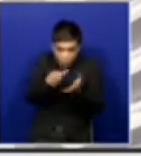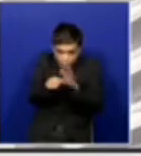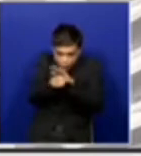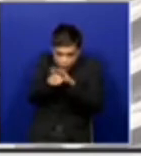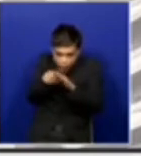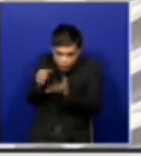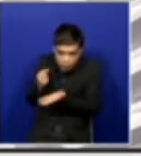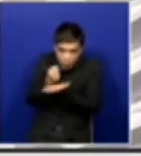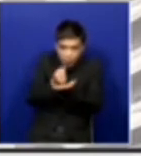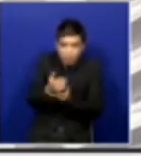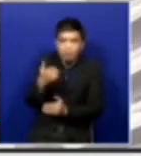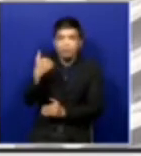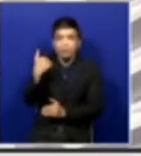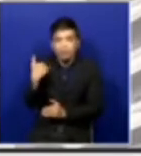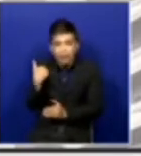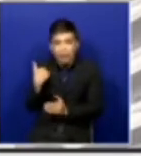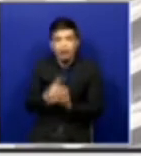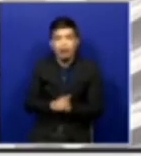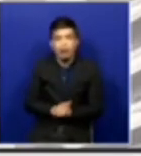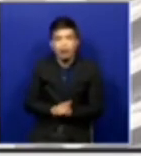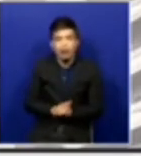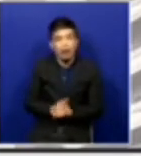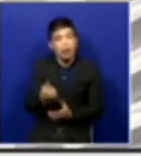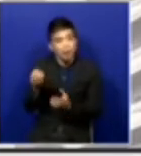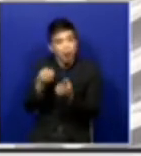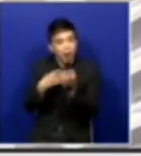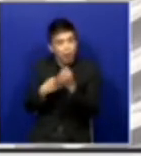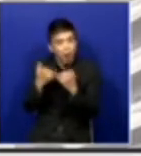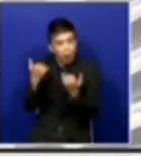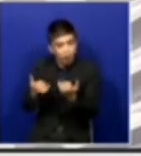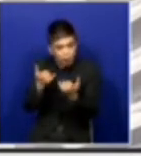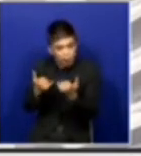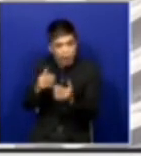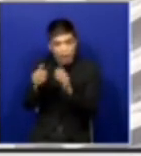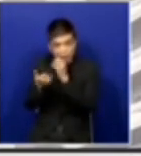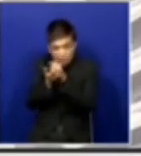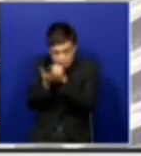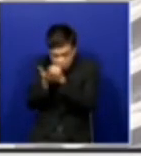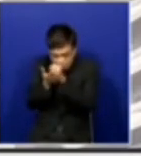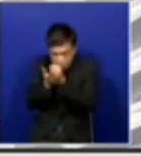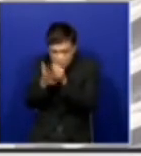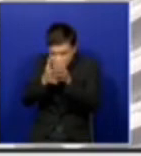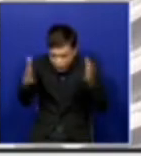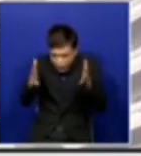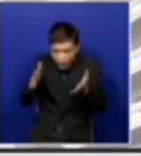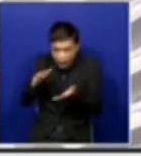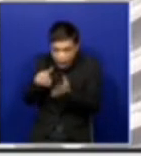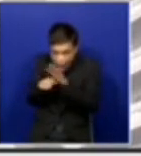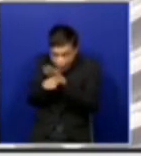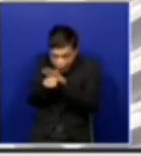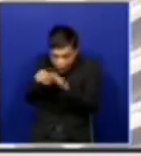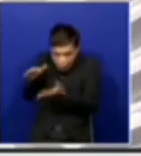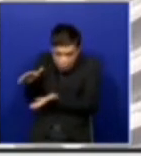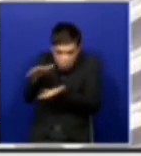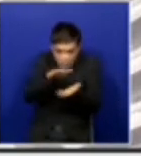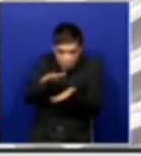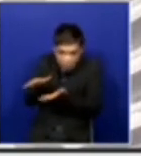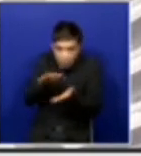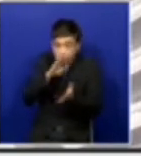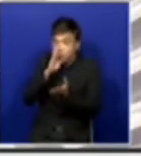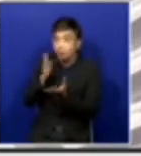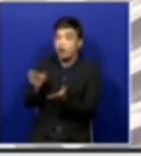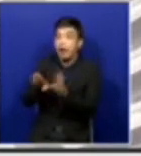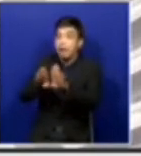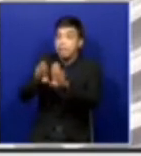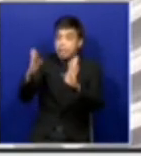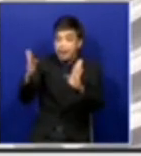การแล้วคนที่จังหวัดเขาบอกว่ายาเสพติดเข้าประเทศมากกว่าตอนยังไม่ปิดด่านแล้ว